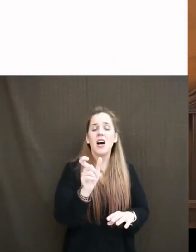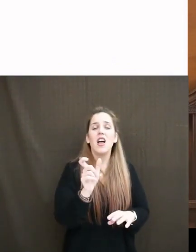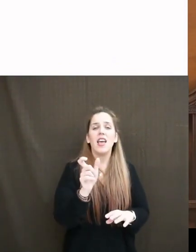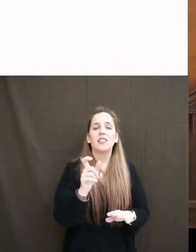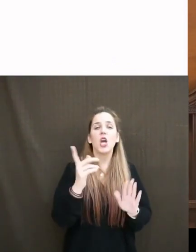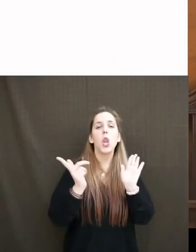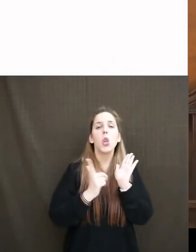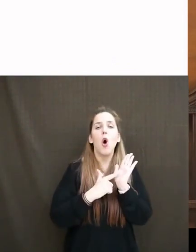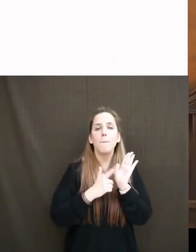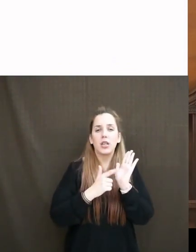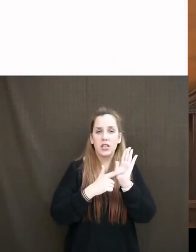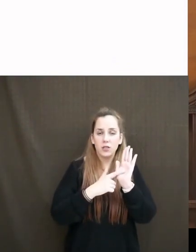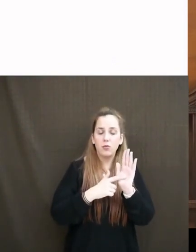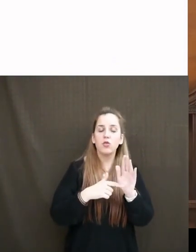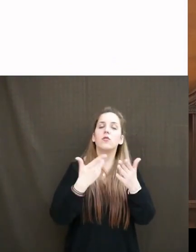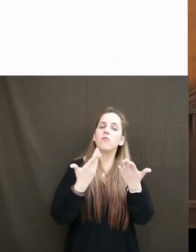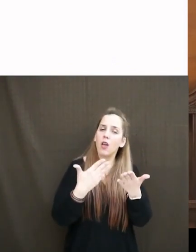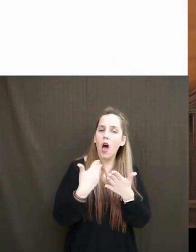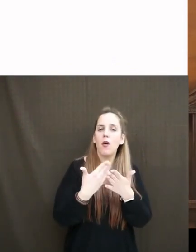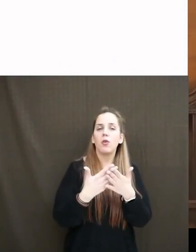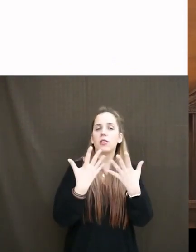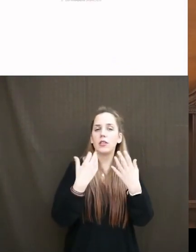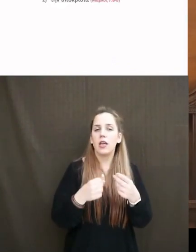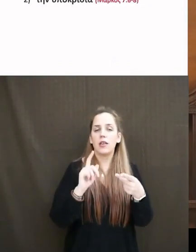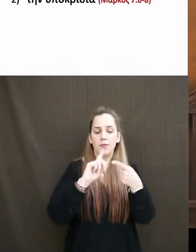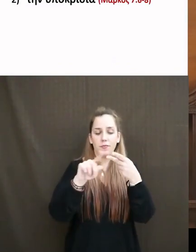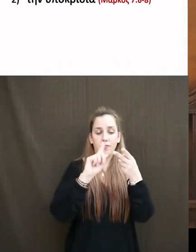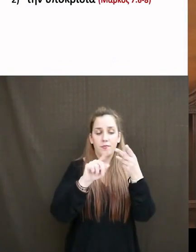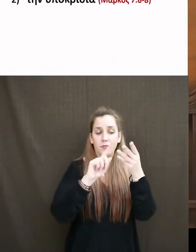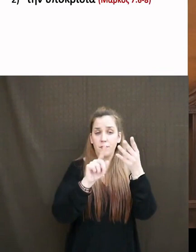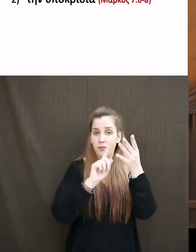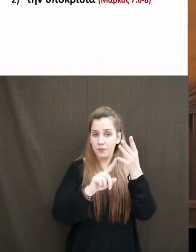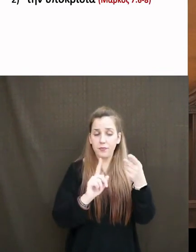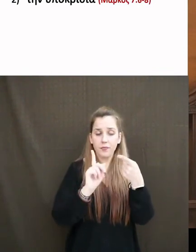και όχι εμείς, γιατί εμείς και όχι εσείς, υποκρισία,